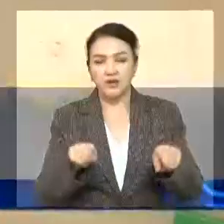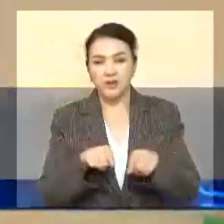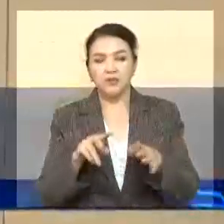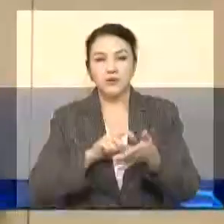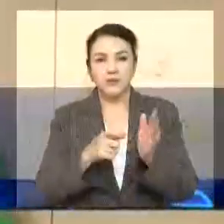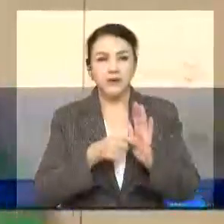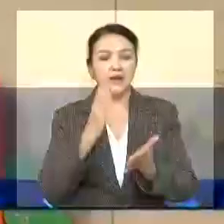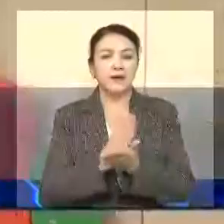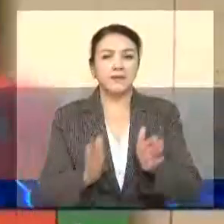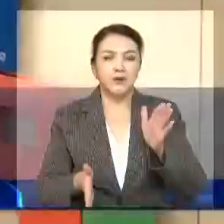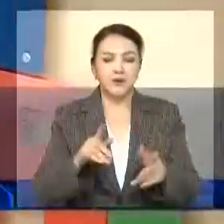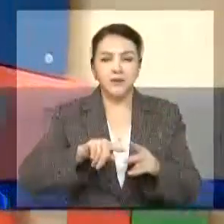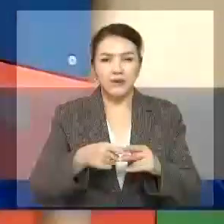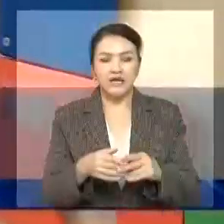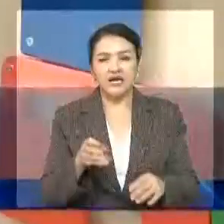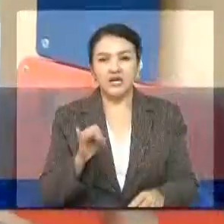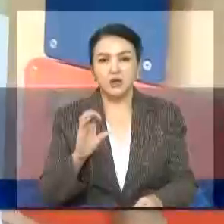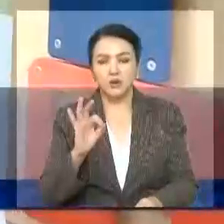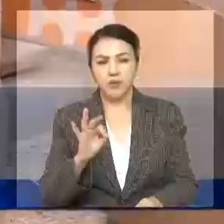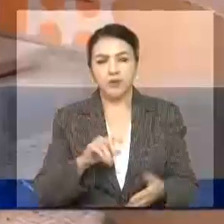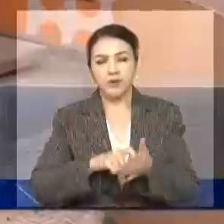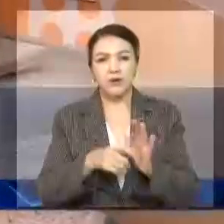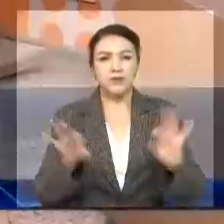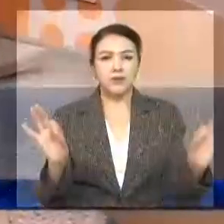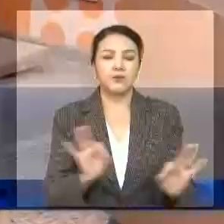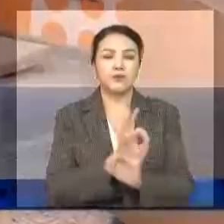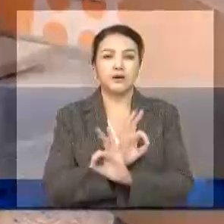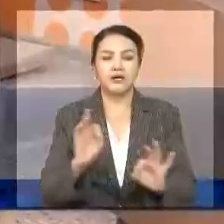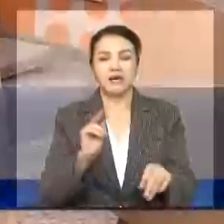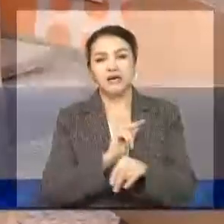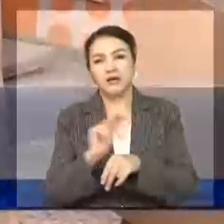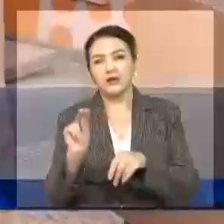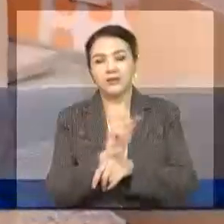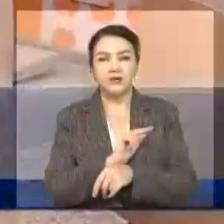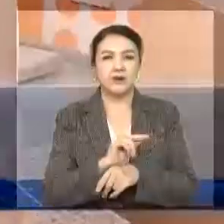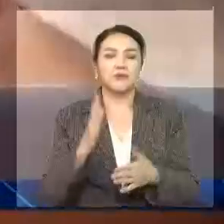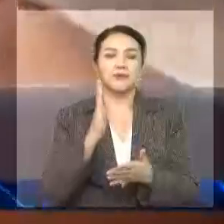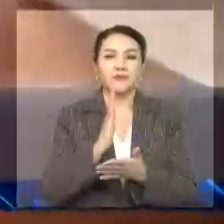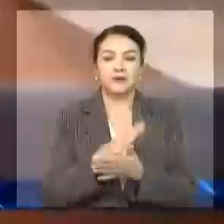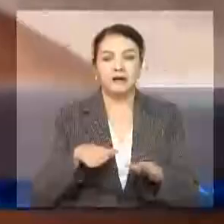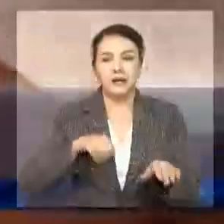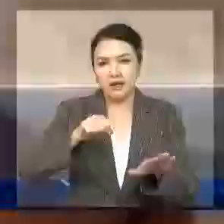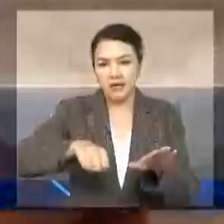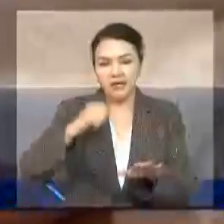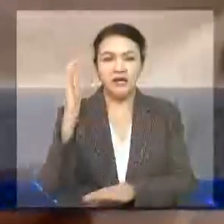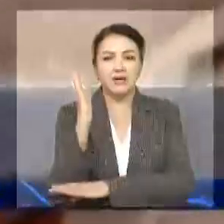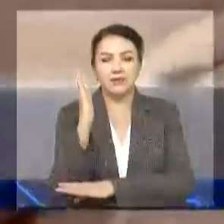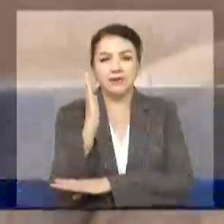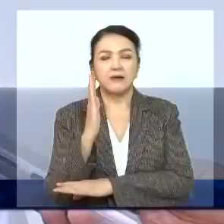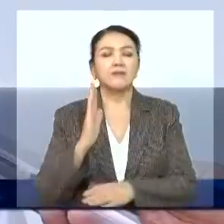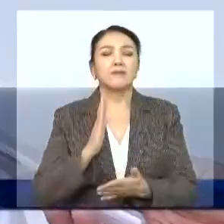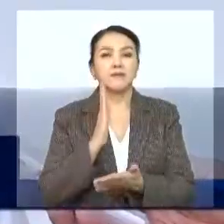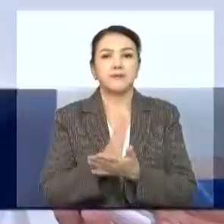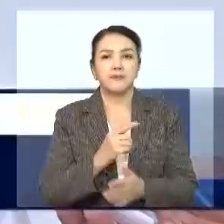бөлме, робототехника және лего бөлмелері, музыкатерапия, арт-терапия бөлмелері мен тігін, ағаш, қыш шеберханалары